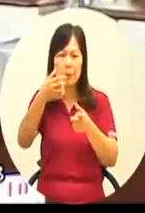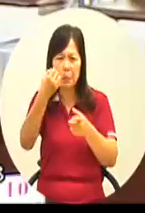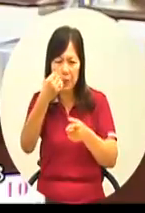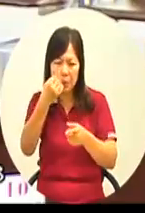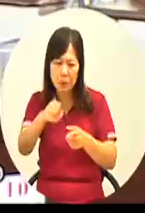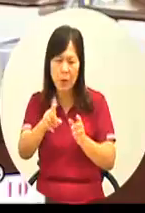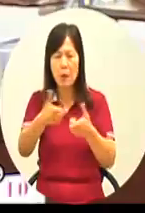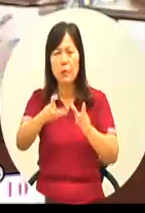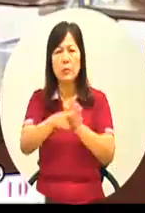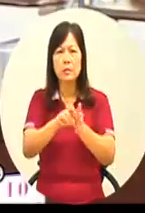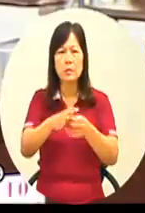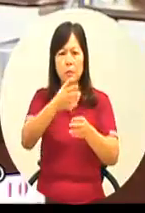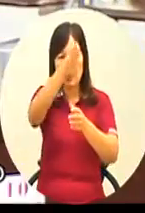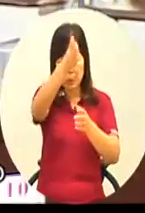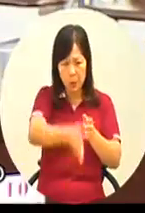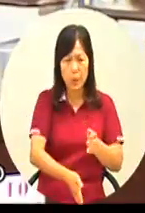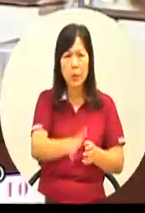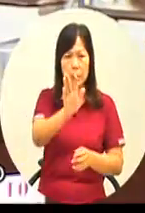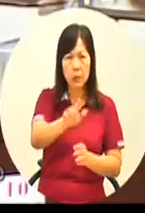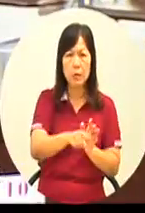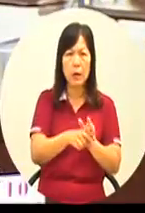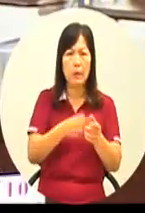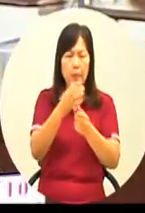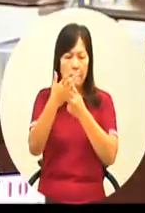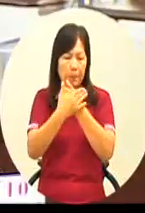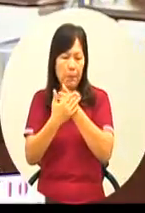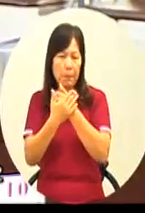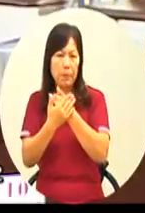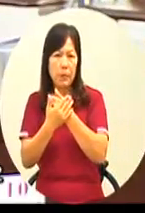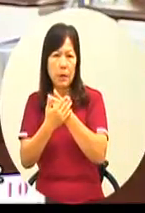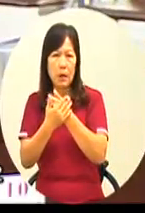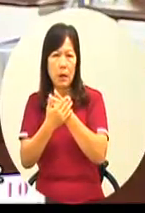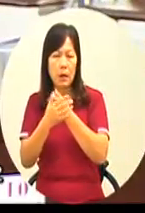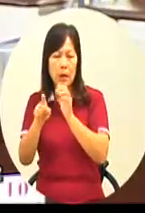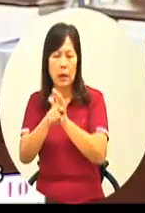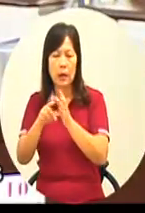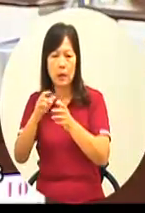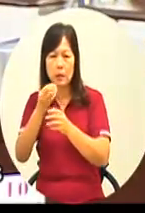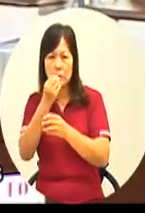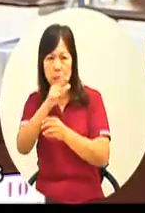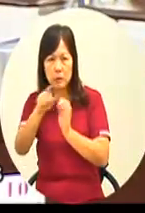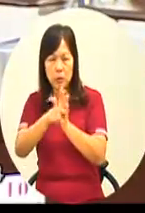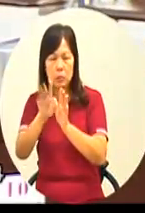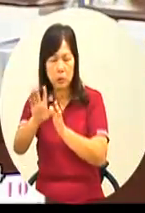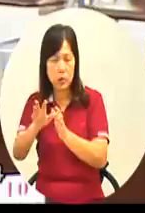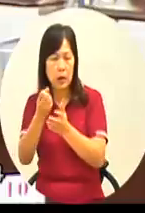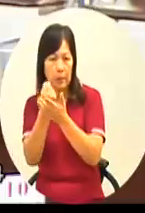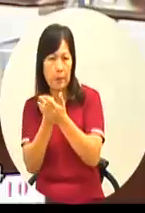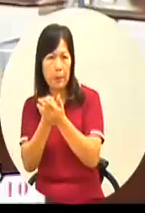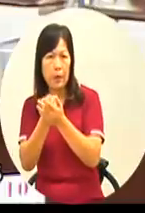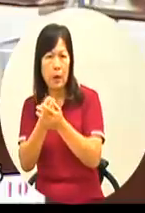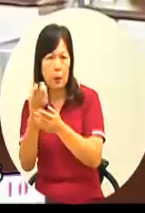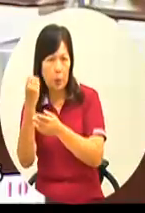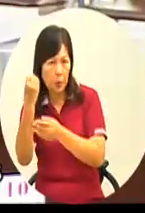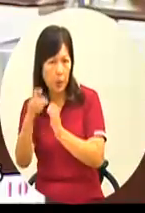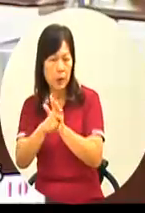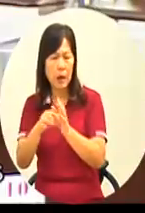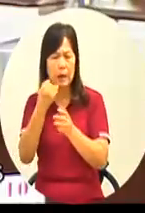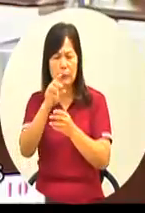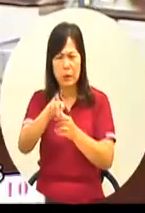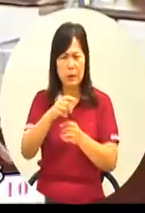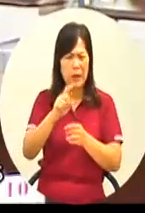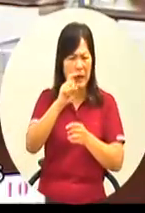就柜子点就藏点点哦，啊来保鲜那物件，但是伊铺在那个空气中点点，啊你空气中内面也